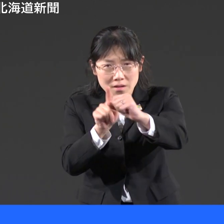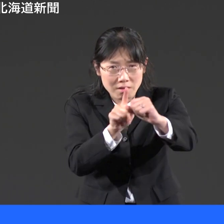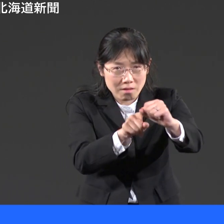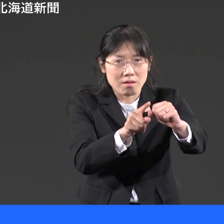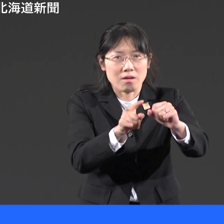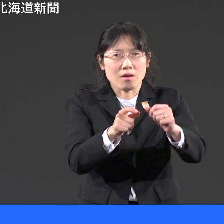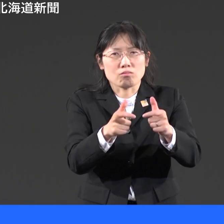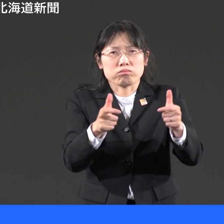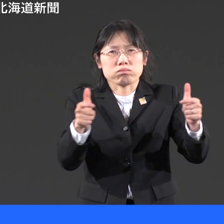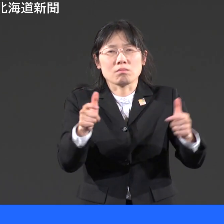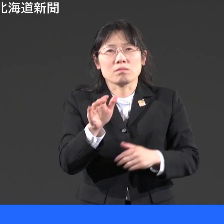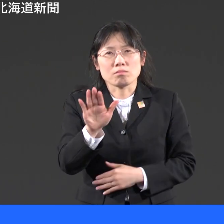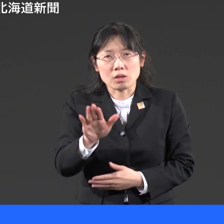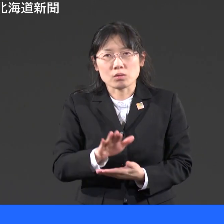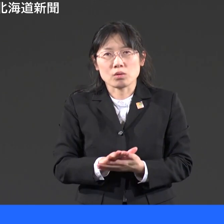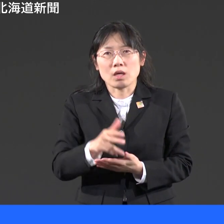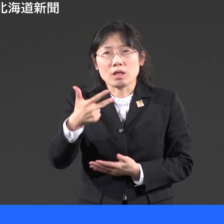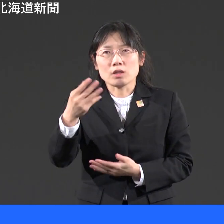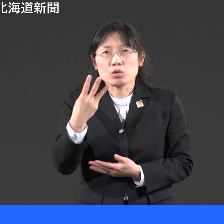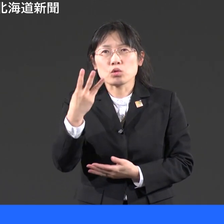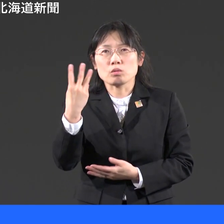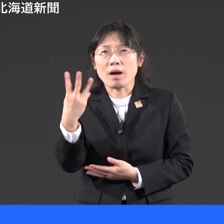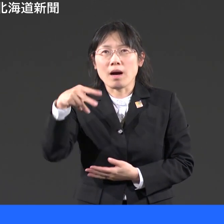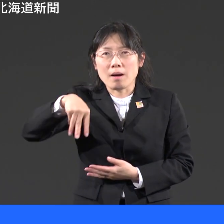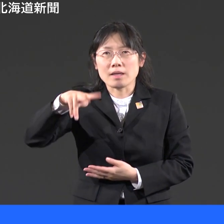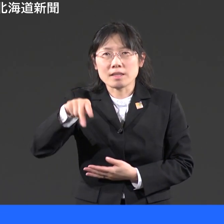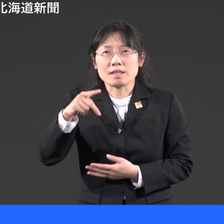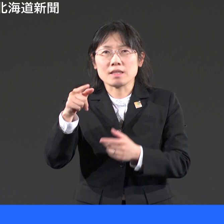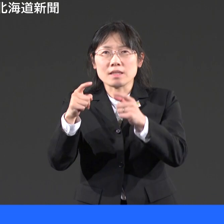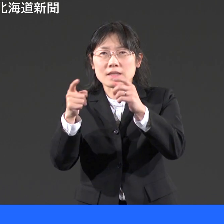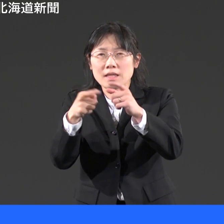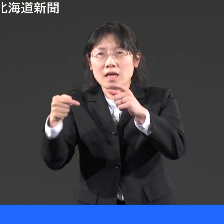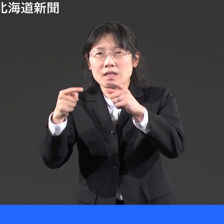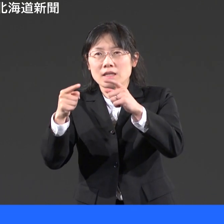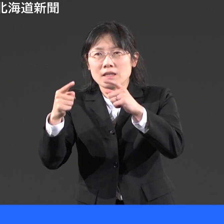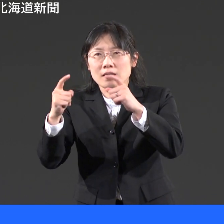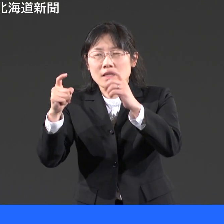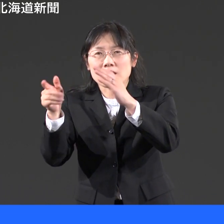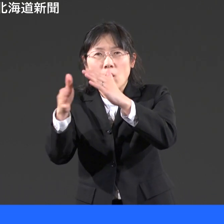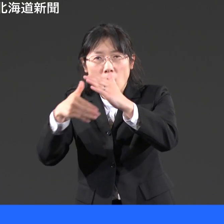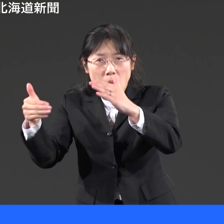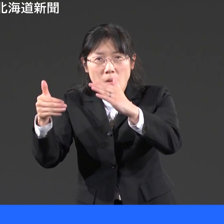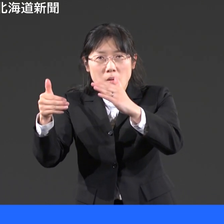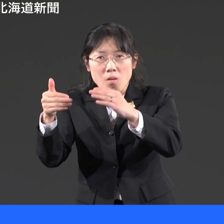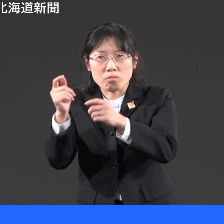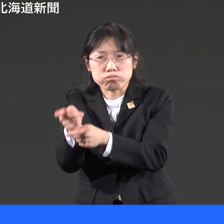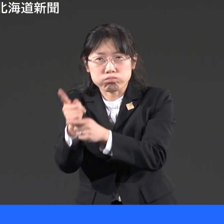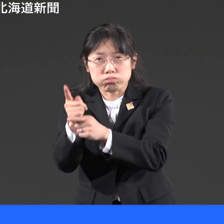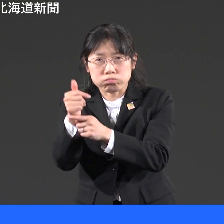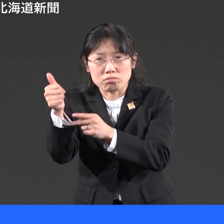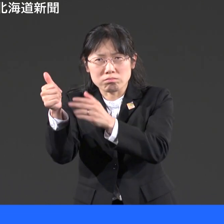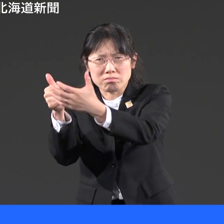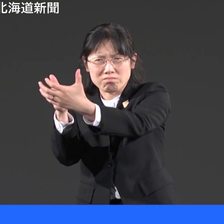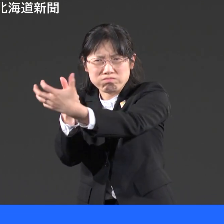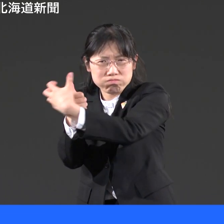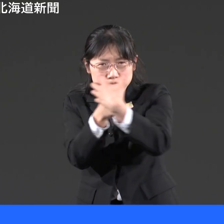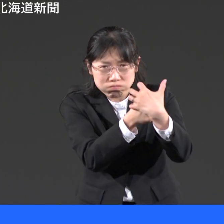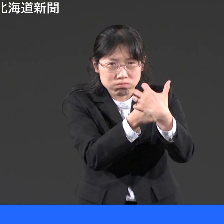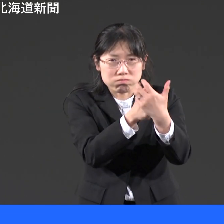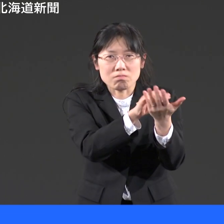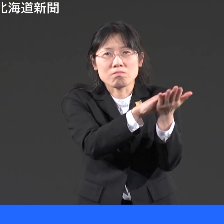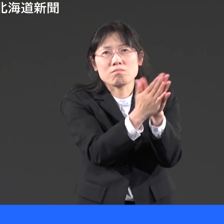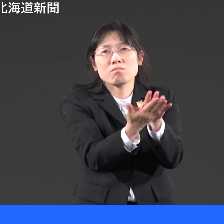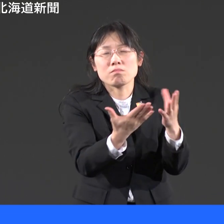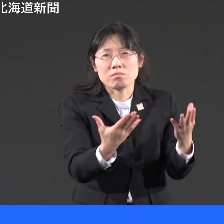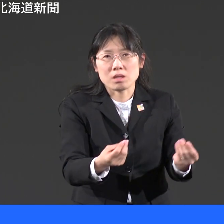。朱鞠内湖では釣り人がヒグマに襲われ、死亡する事故も起きました。本格的な登山シ